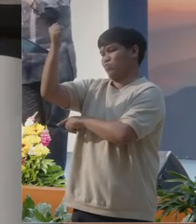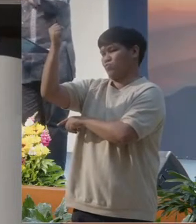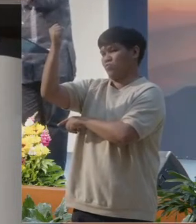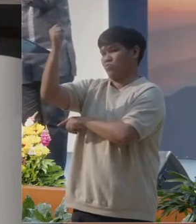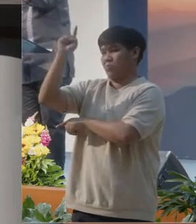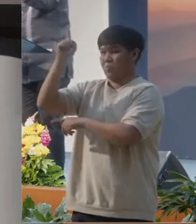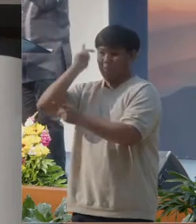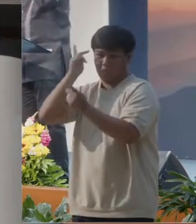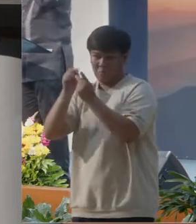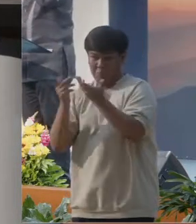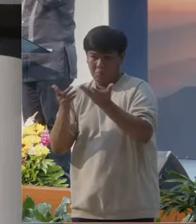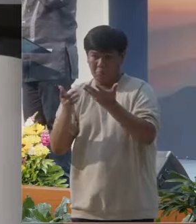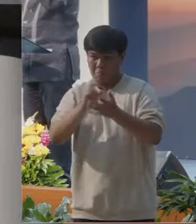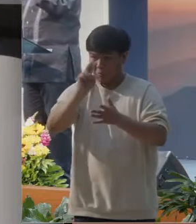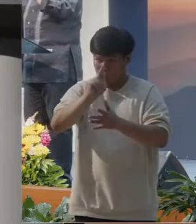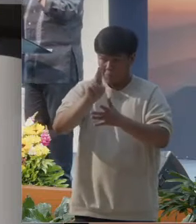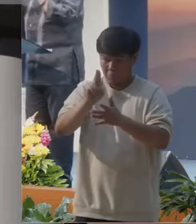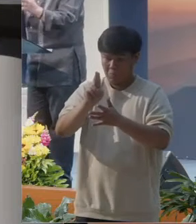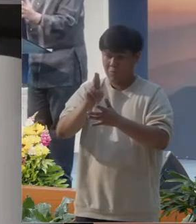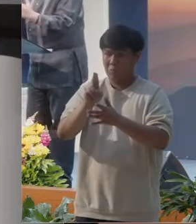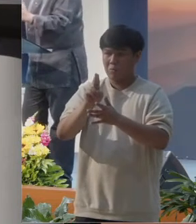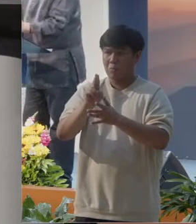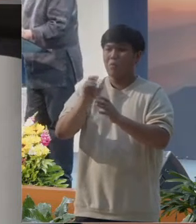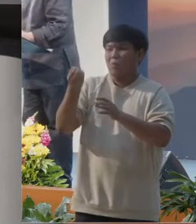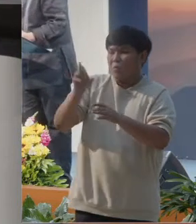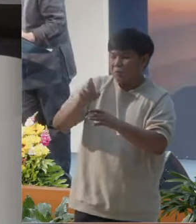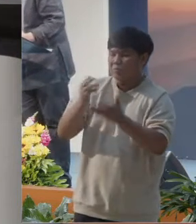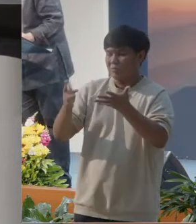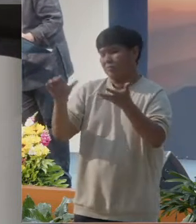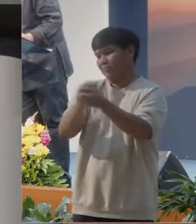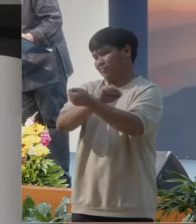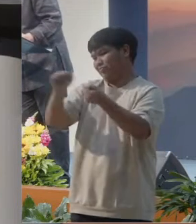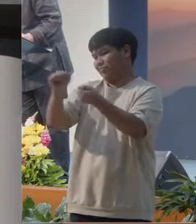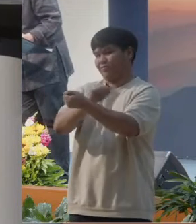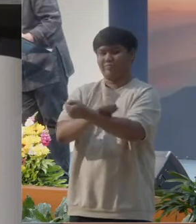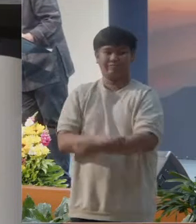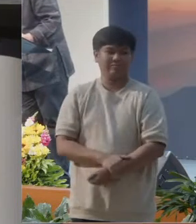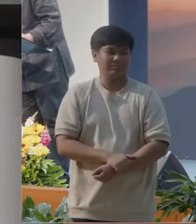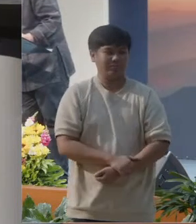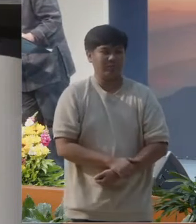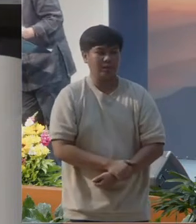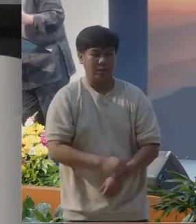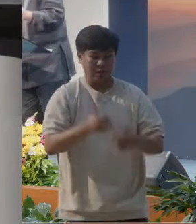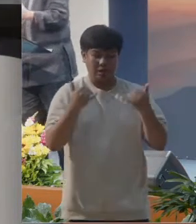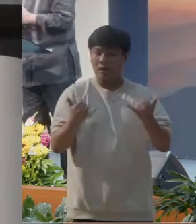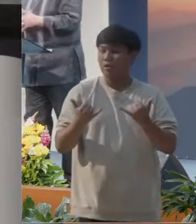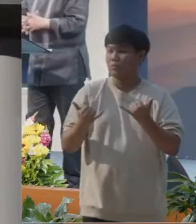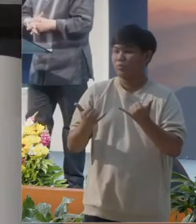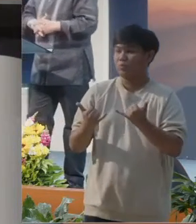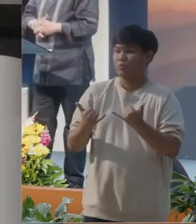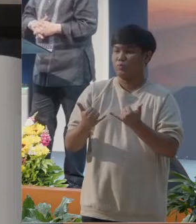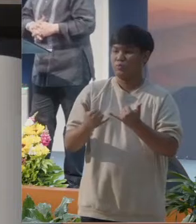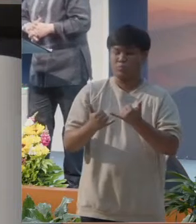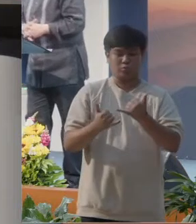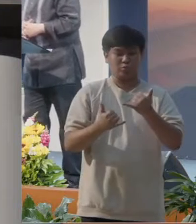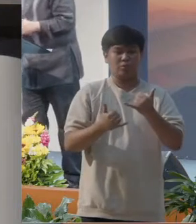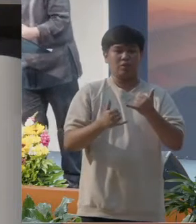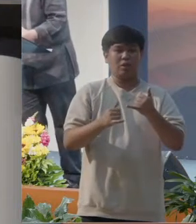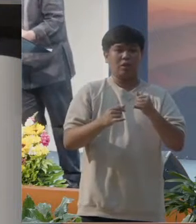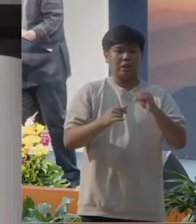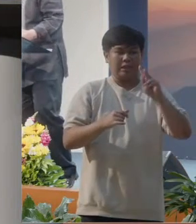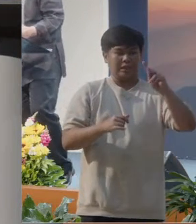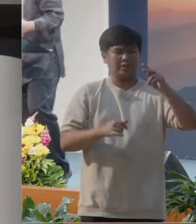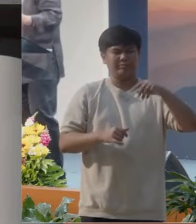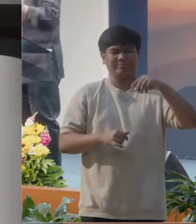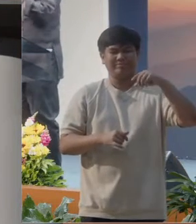po ang ibig sabihin. Kaya dalawa po yung sinumpa at itinalaga. At yun po yung tinatawag na